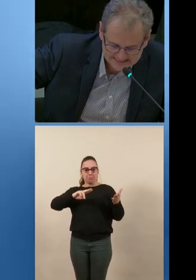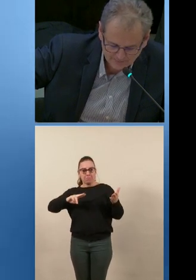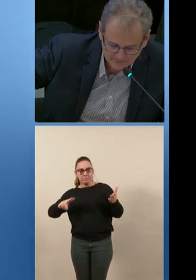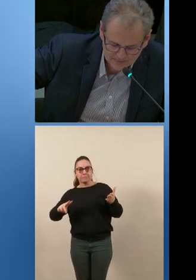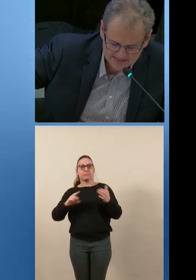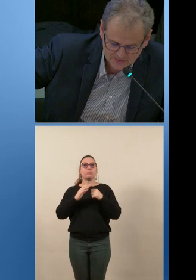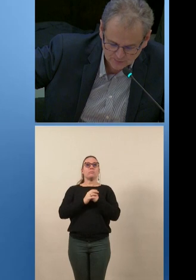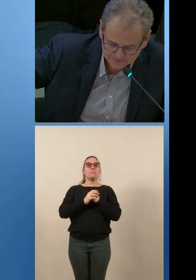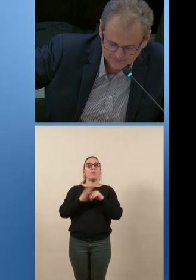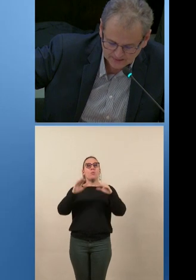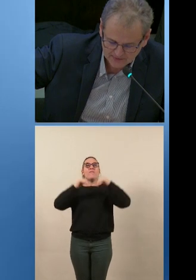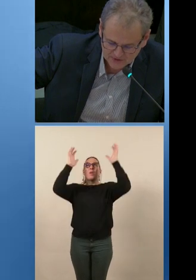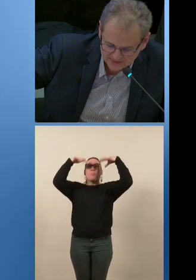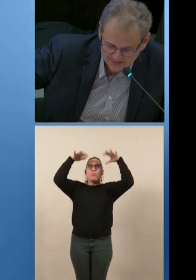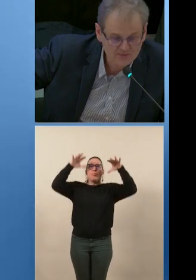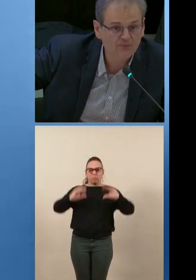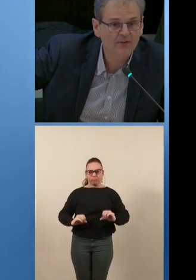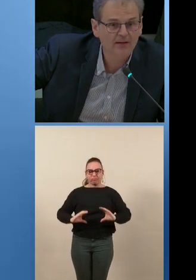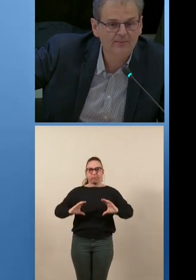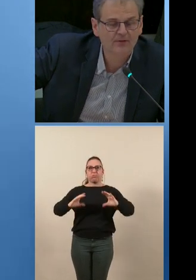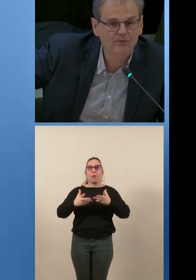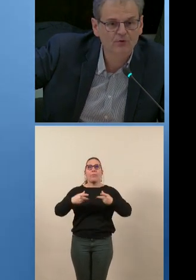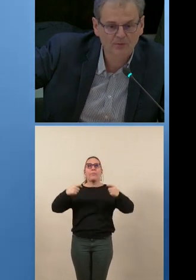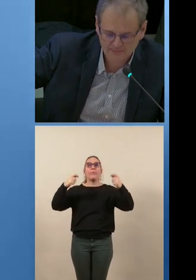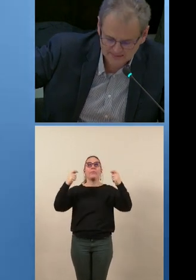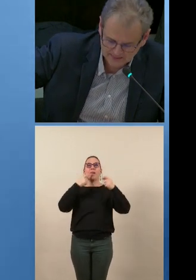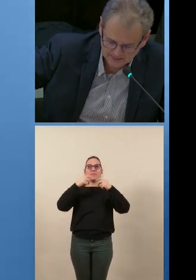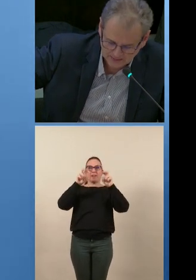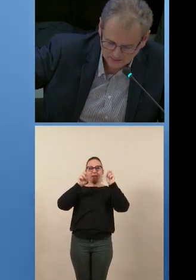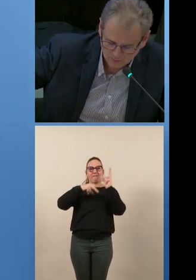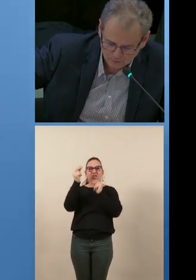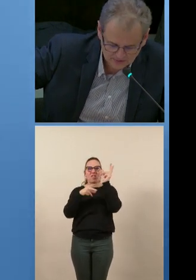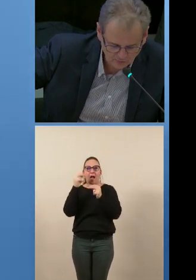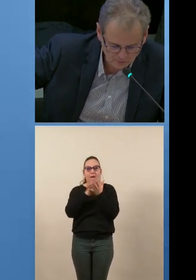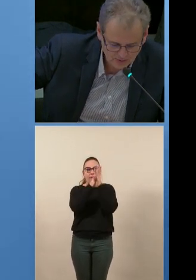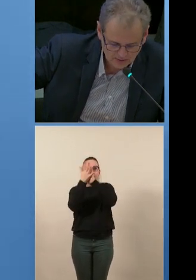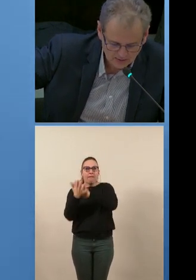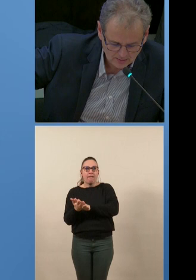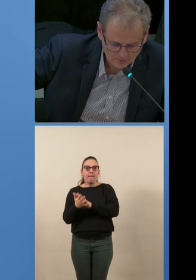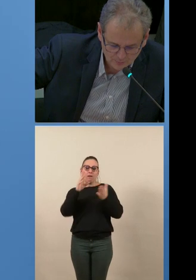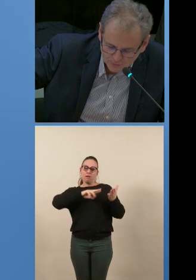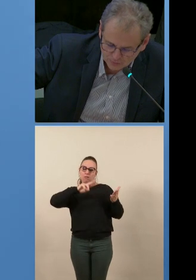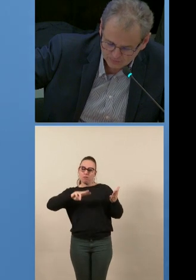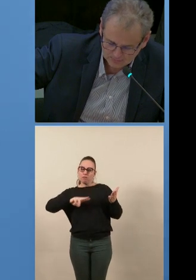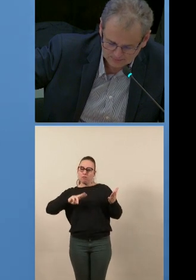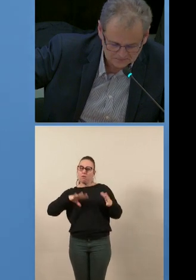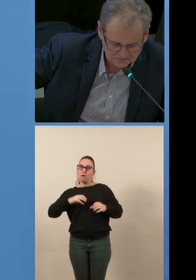la désimperméabilisation la végétalisation c'està-dire l'adaptation au changement climatique ont pu être